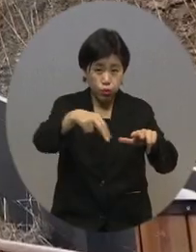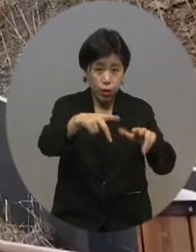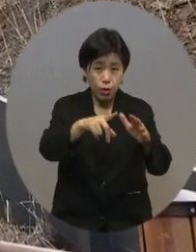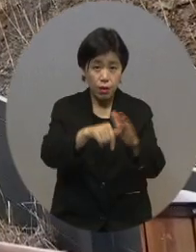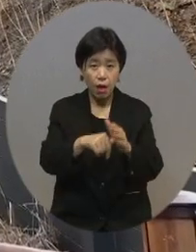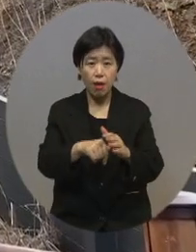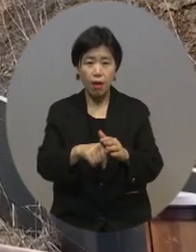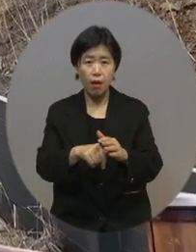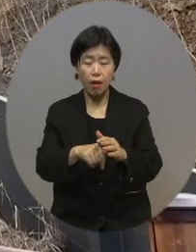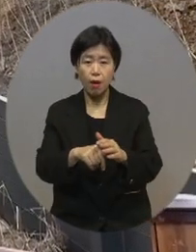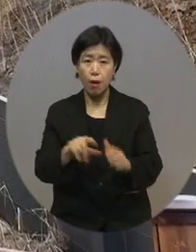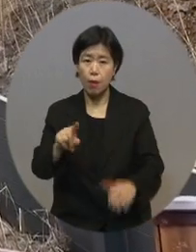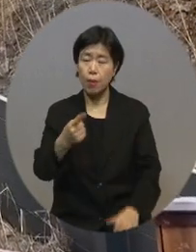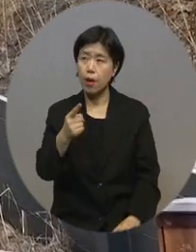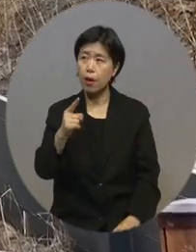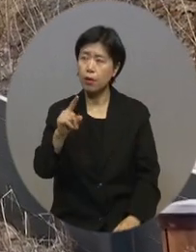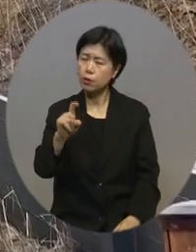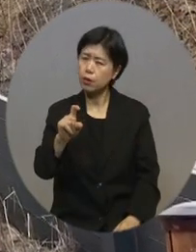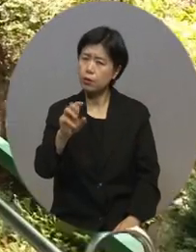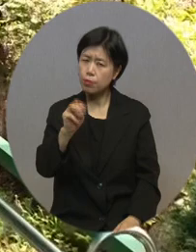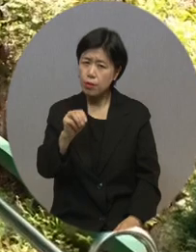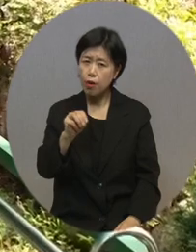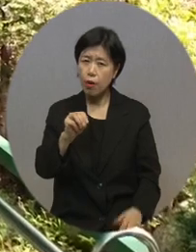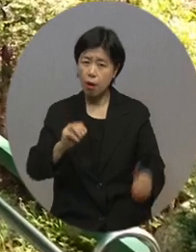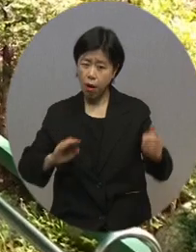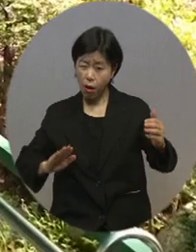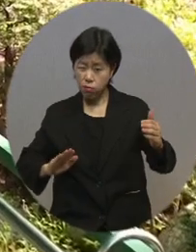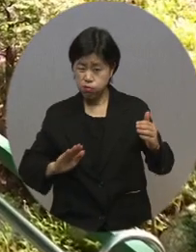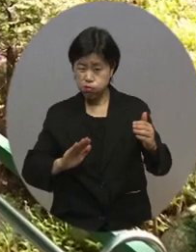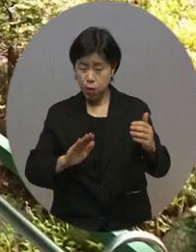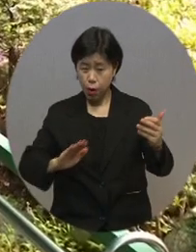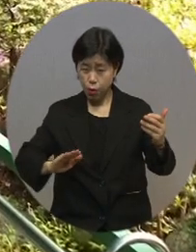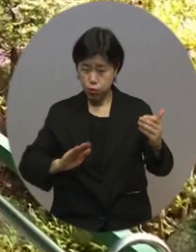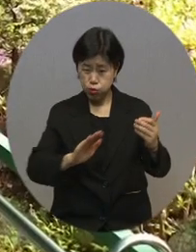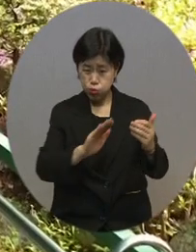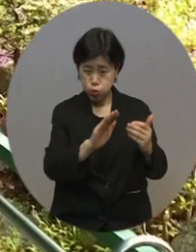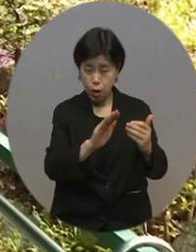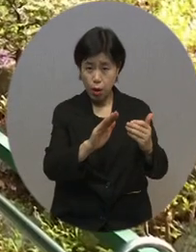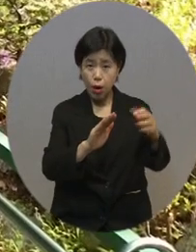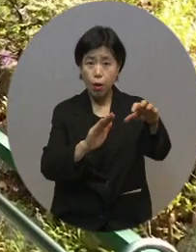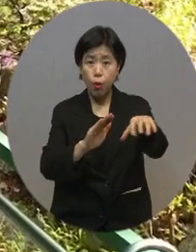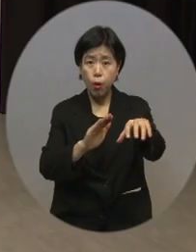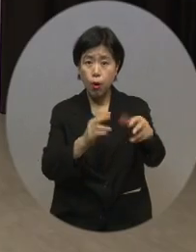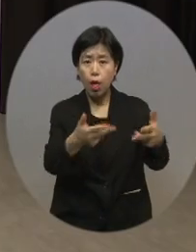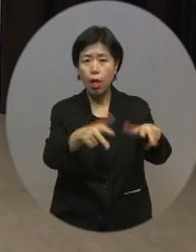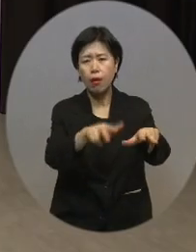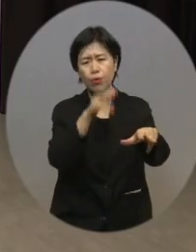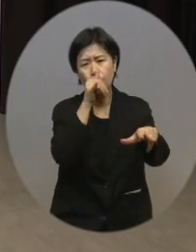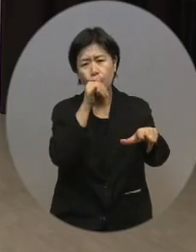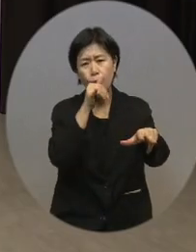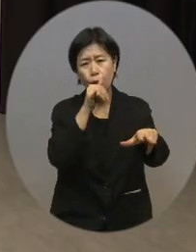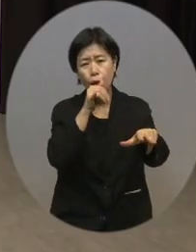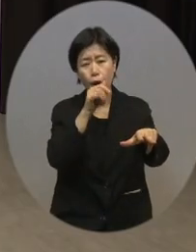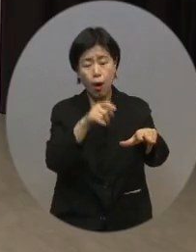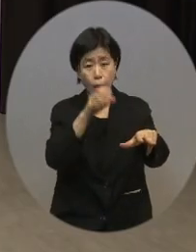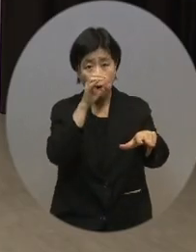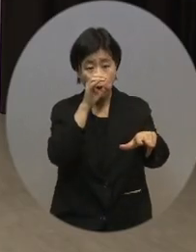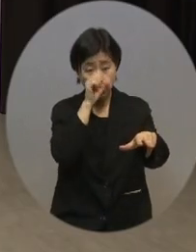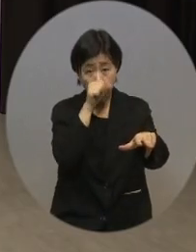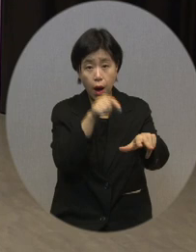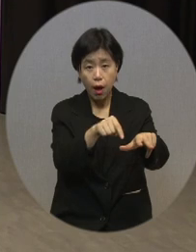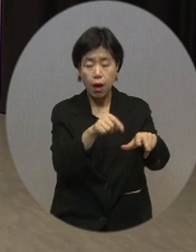되는 급경사지를 올라가야 됩니다. 어르신, 장애를 가지신 분, 아이들, 또 임산부,